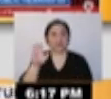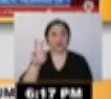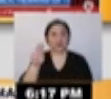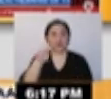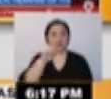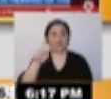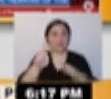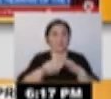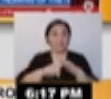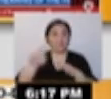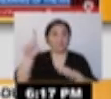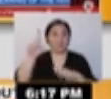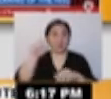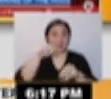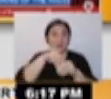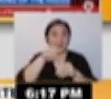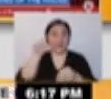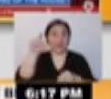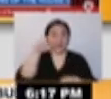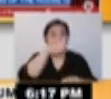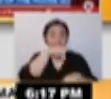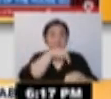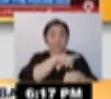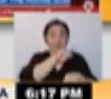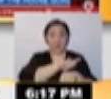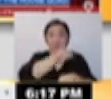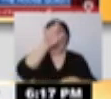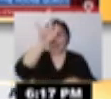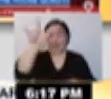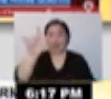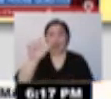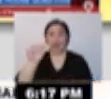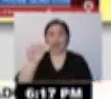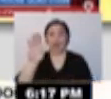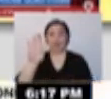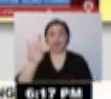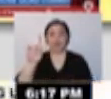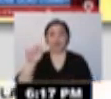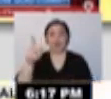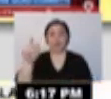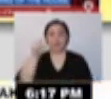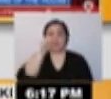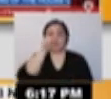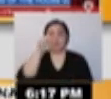sa Pilipinas, andito sa Abu Dhabi nagtatago. Opo. At dito siya yung